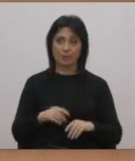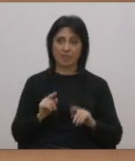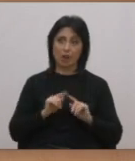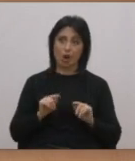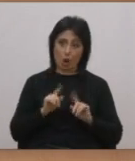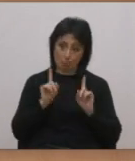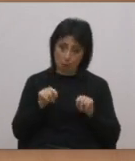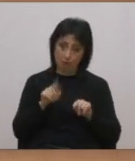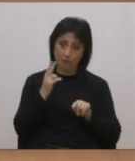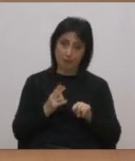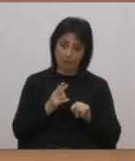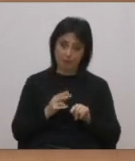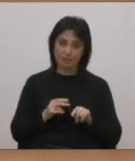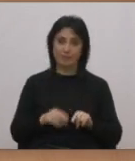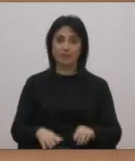opoziția ț.